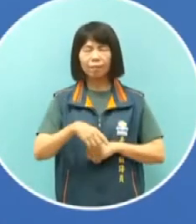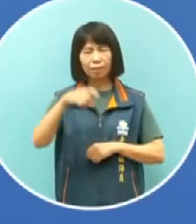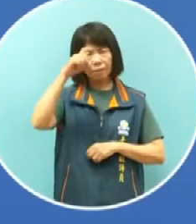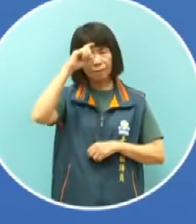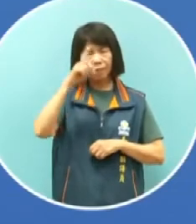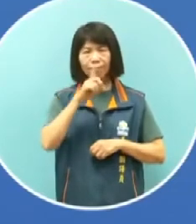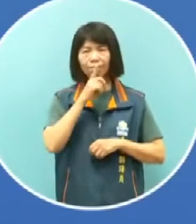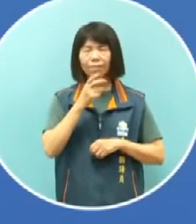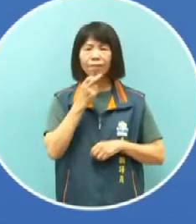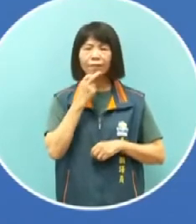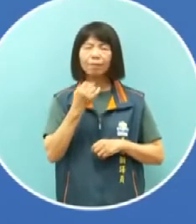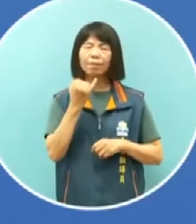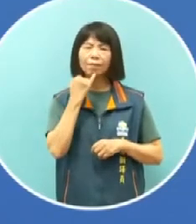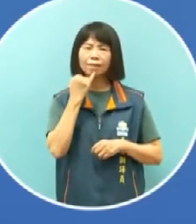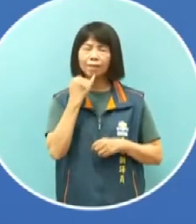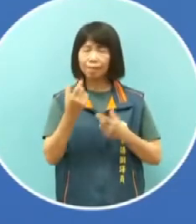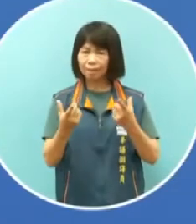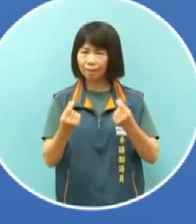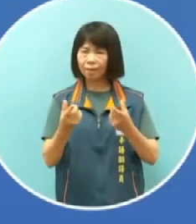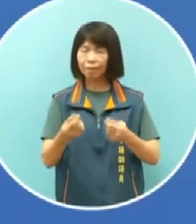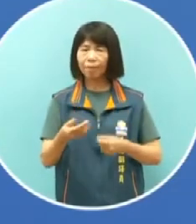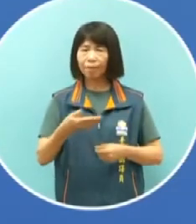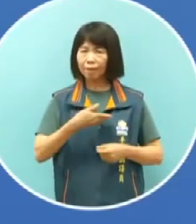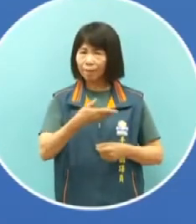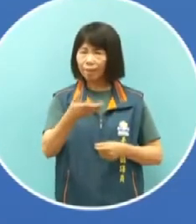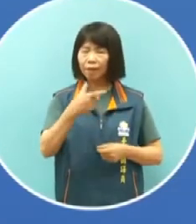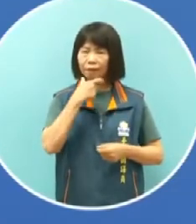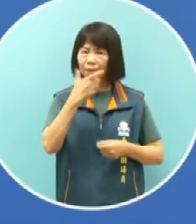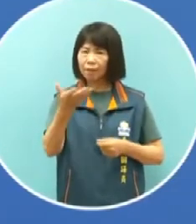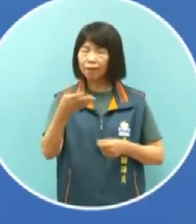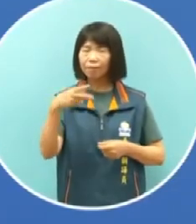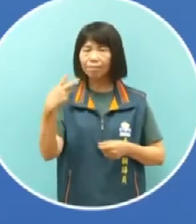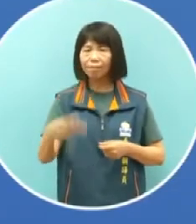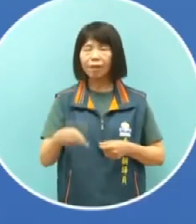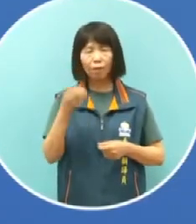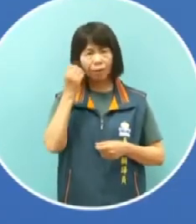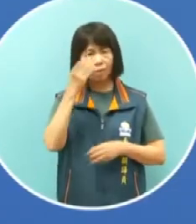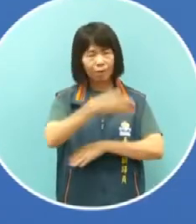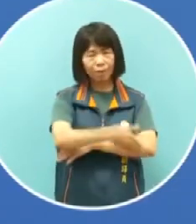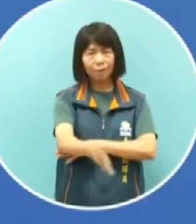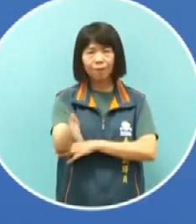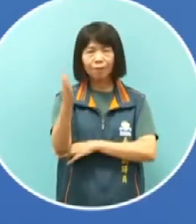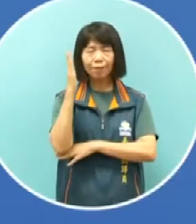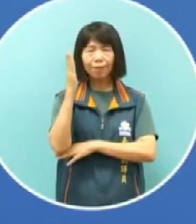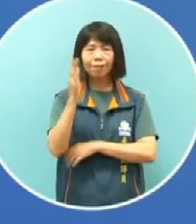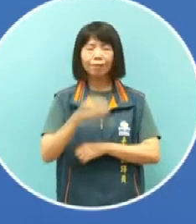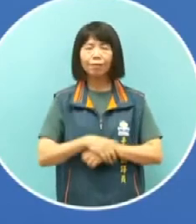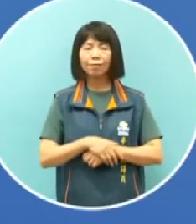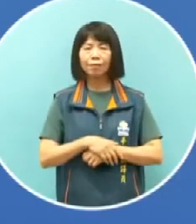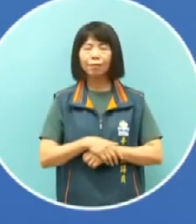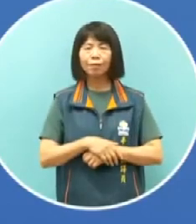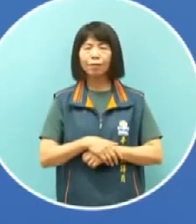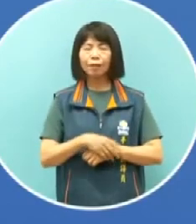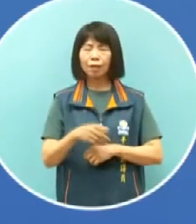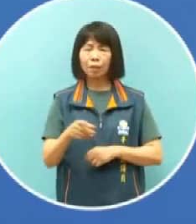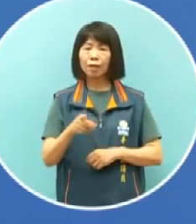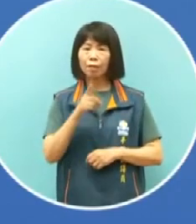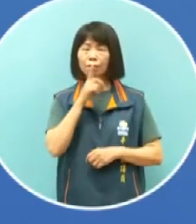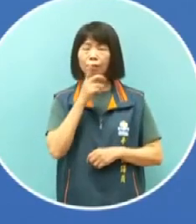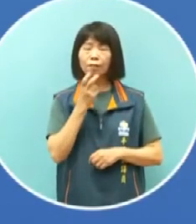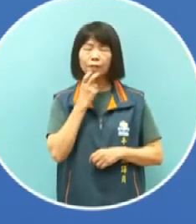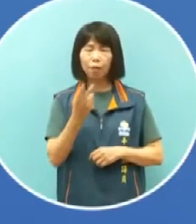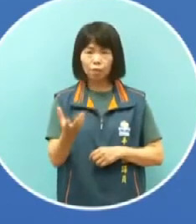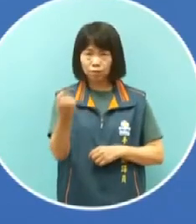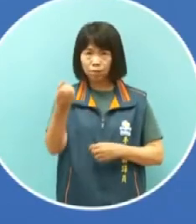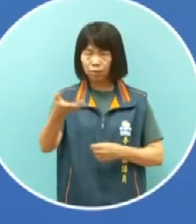好，可以同样的给慈济以及花莲县政府我们中央的授权，让